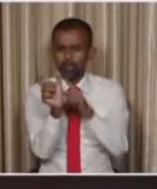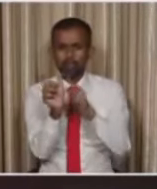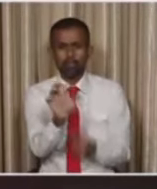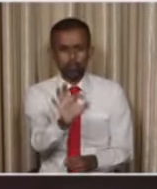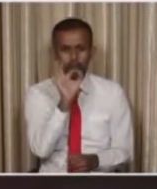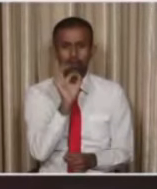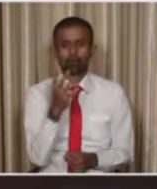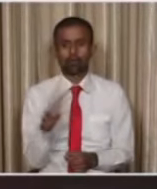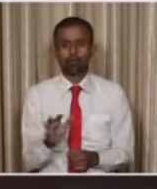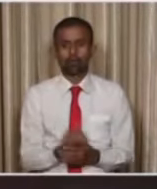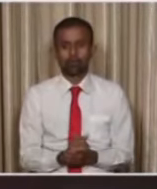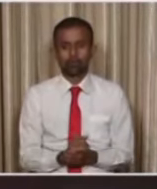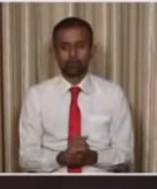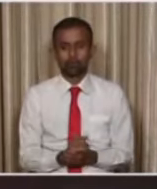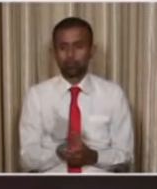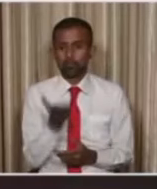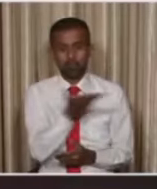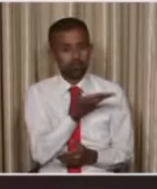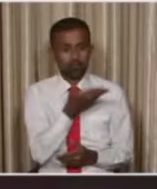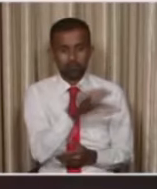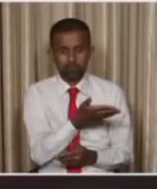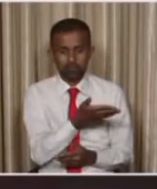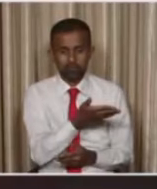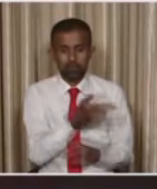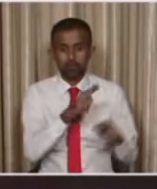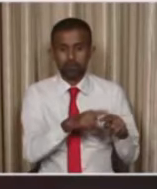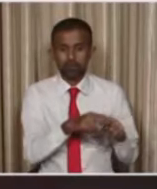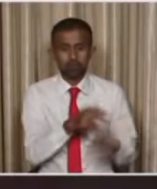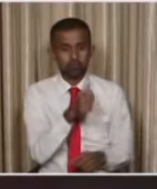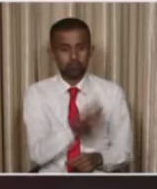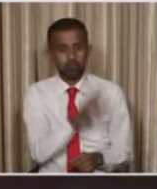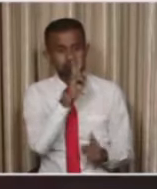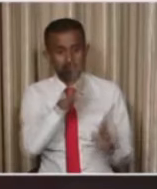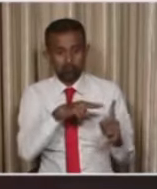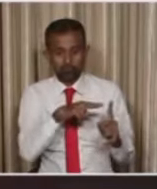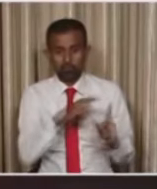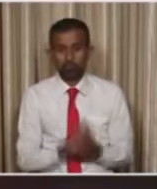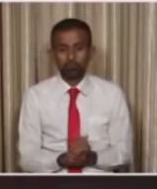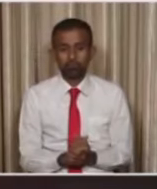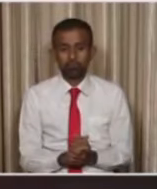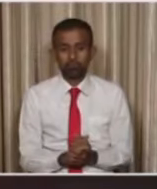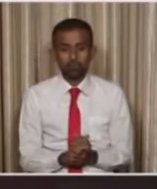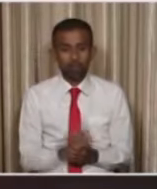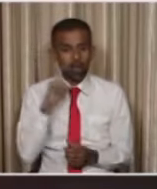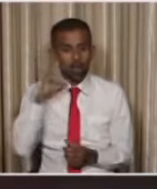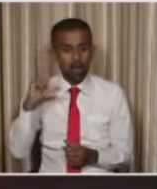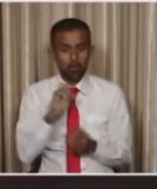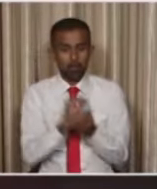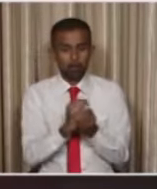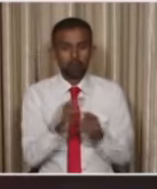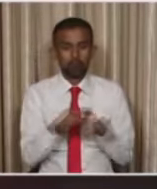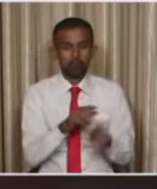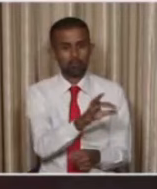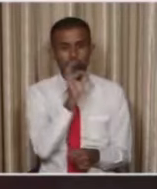ගැනීමක් කරේ. ඒගොල්ලන්ට බොහොම හිතවත් විශ්වාසදායක කපටි ආරක්ෂකයා විදිහට උන්ව